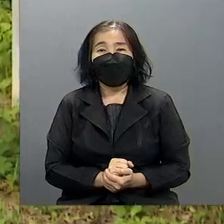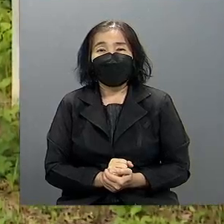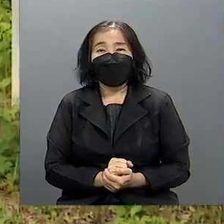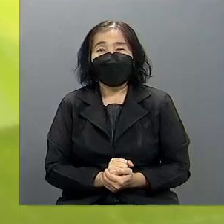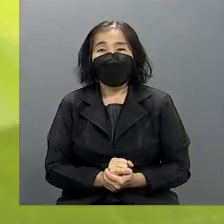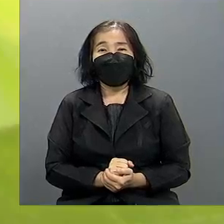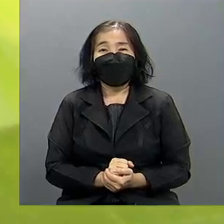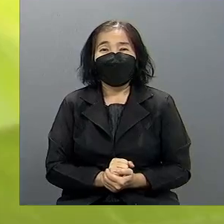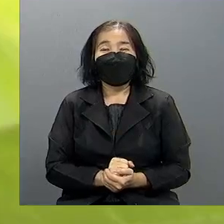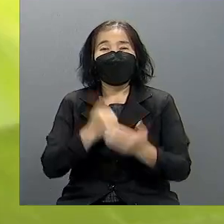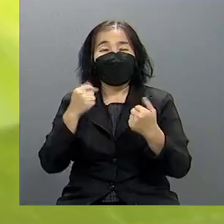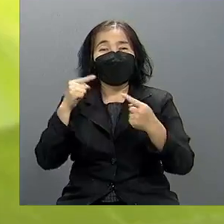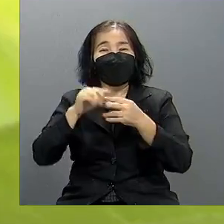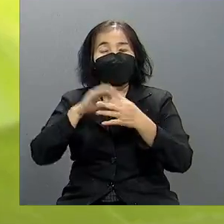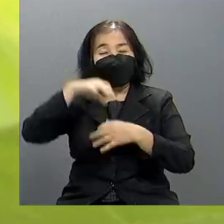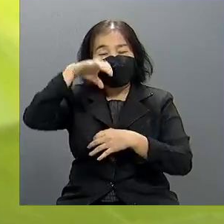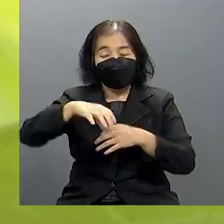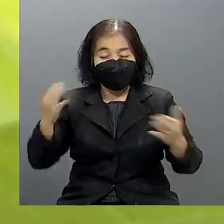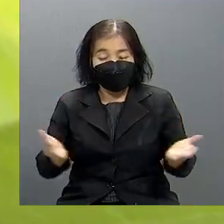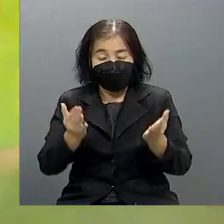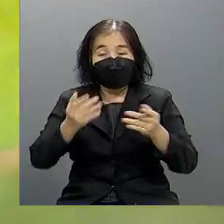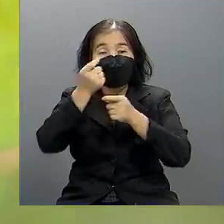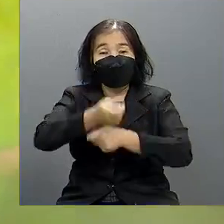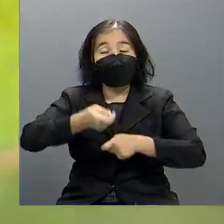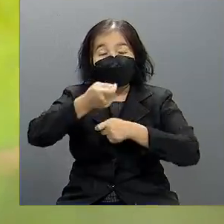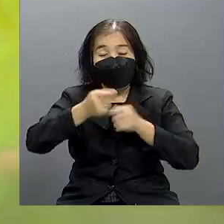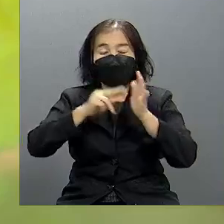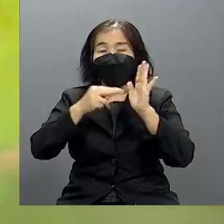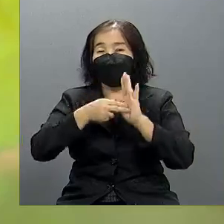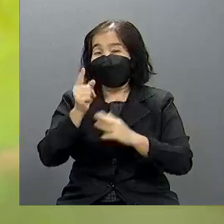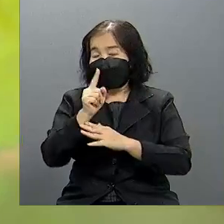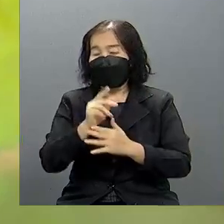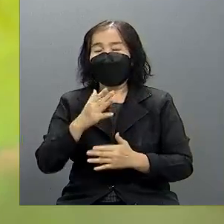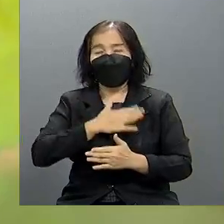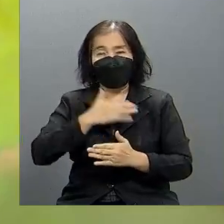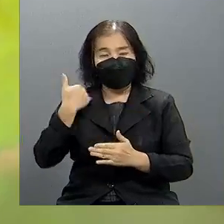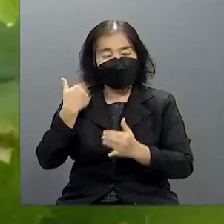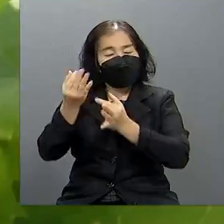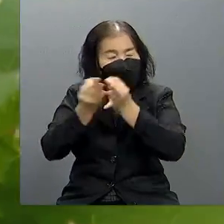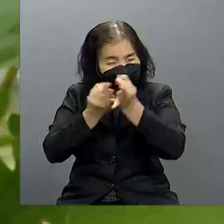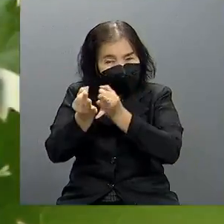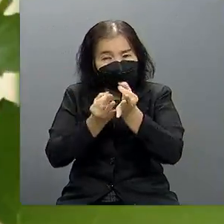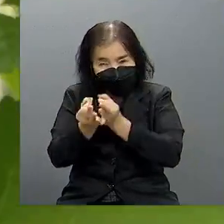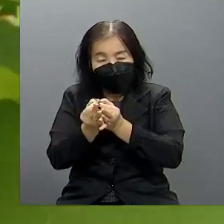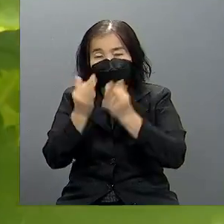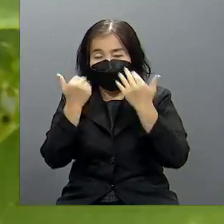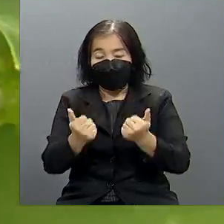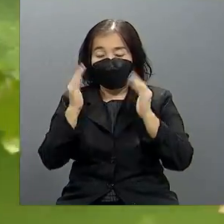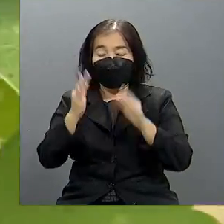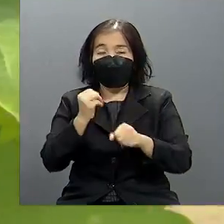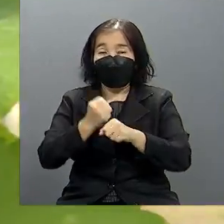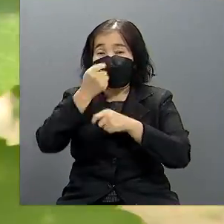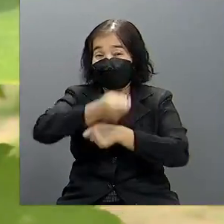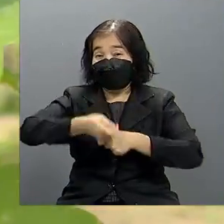ในส่วนของกรมส่งเสริมการเกษตรคือเขาจะมีนโยบายว่าตอนนี้เนื่องจากเกษตรกรรุ่นเก่าๆเริ่มหมดยุค